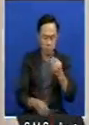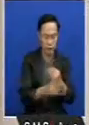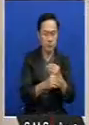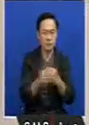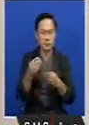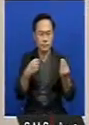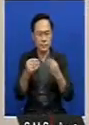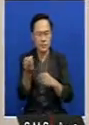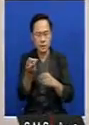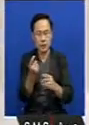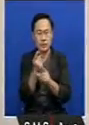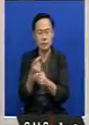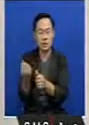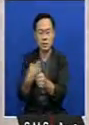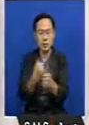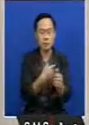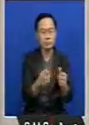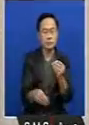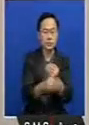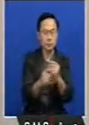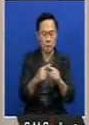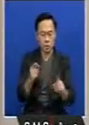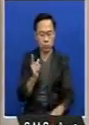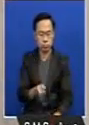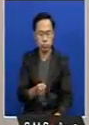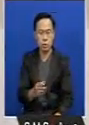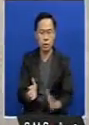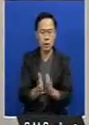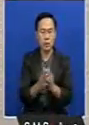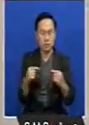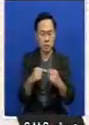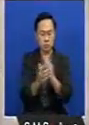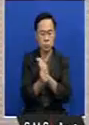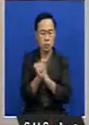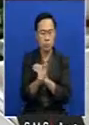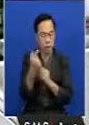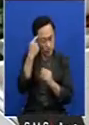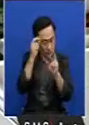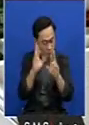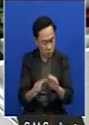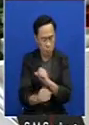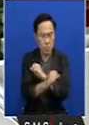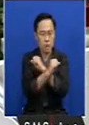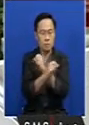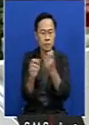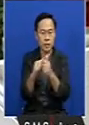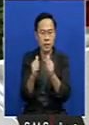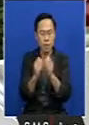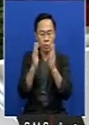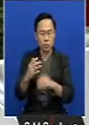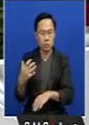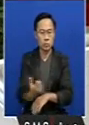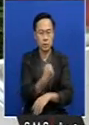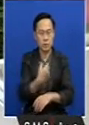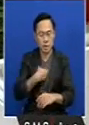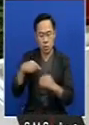รัฐธรรมนูญตามข้อเสนอในบางประเด็นแต่ก็ยังไม่วายที่จะใช้ความเก๋าวางระเบิดปิดประตูตายไม่ให้นักการ